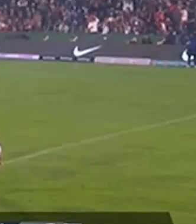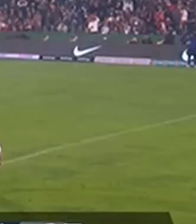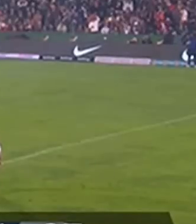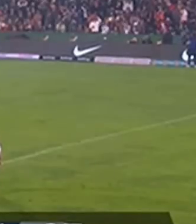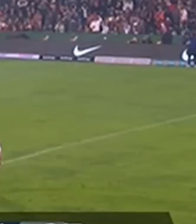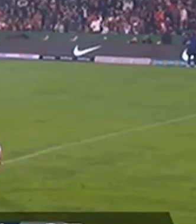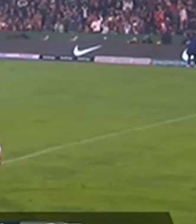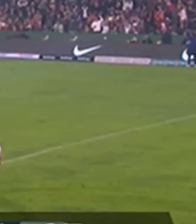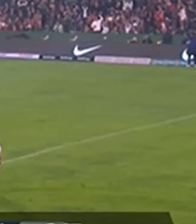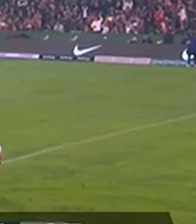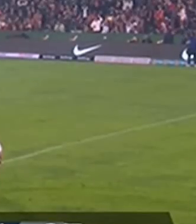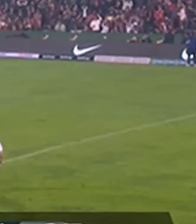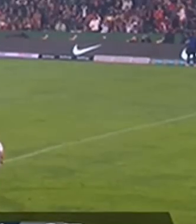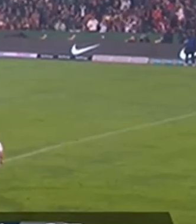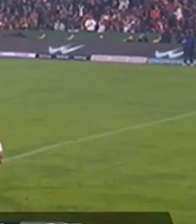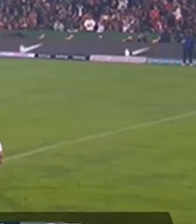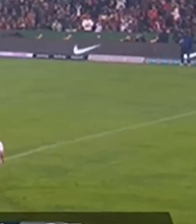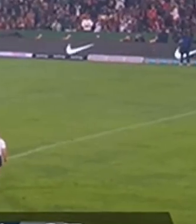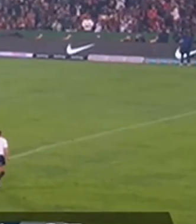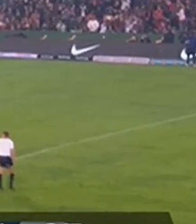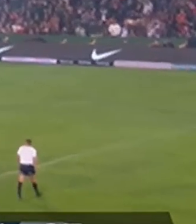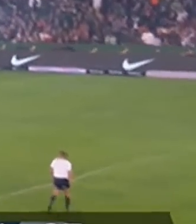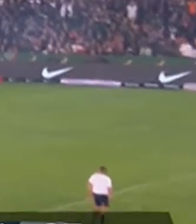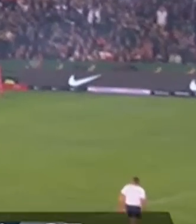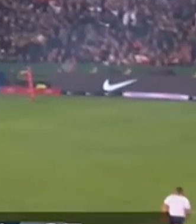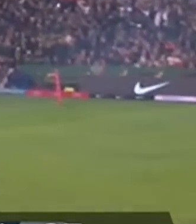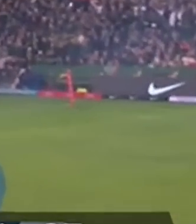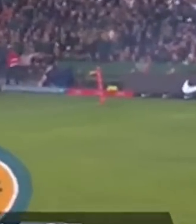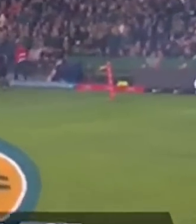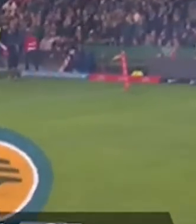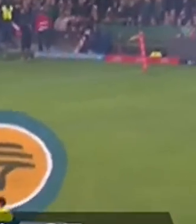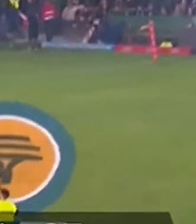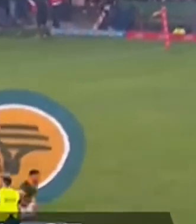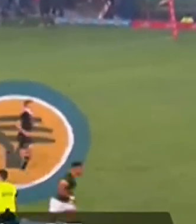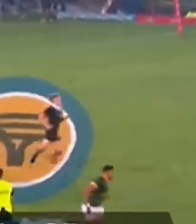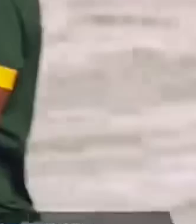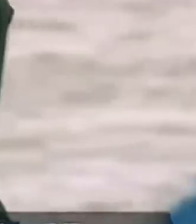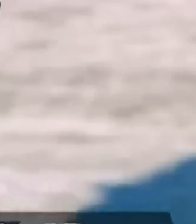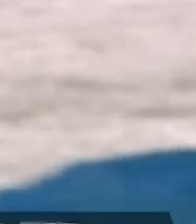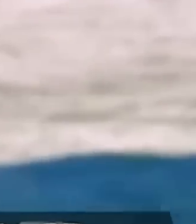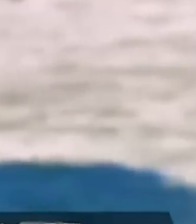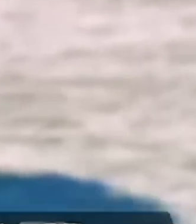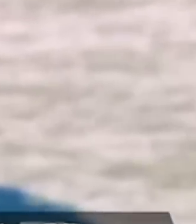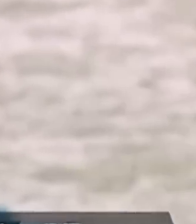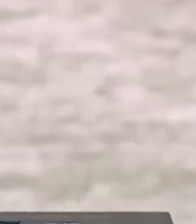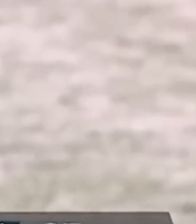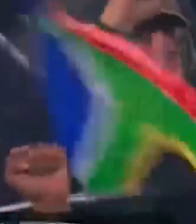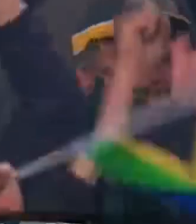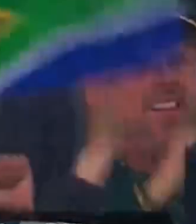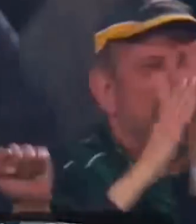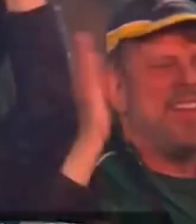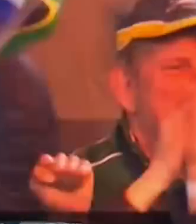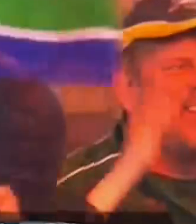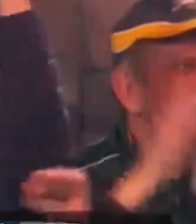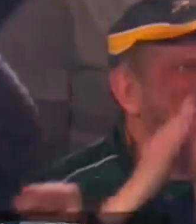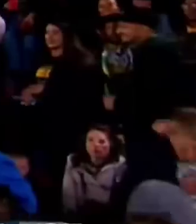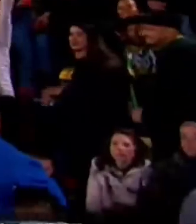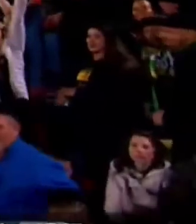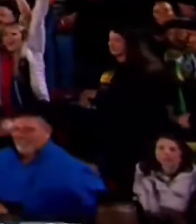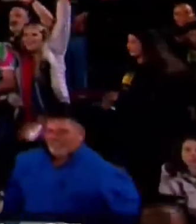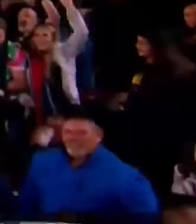had. En kwa lewe no fase ke sa sengwe Mazolo. Utakopolo roto kopele ka loto la moja kolenke. O pathola di pale tsena